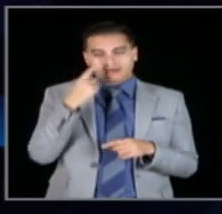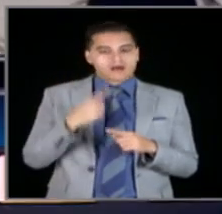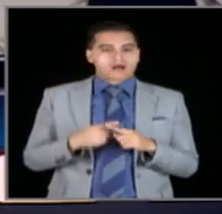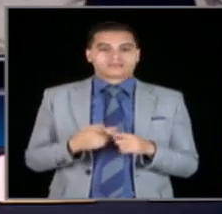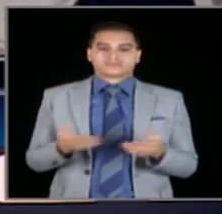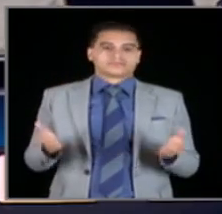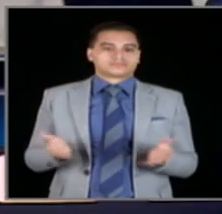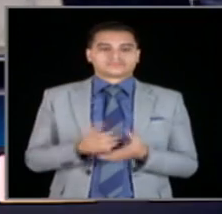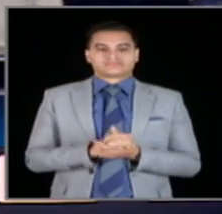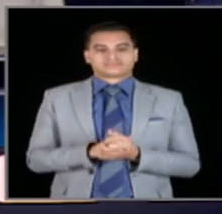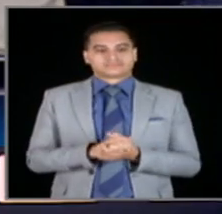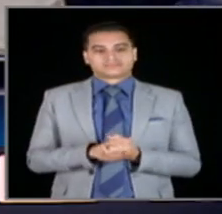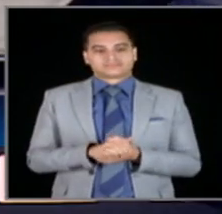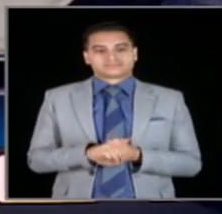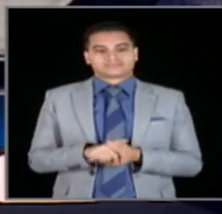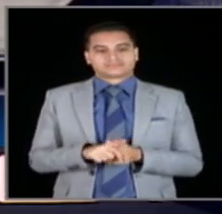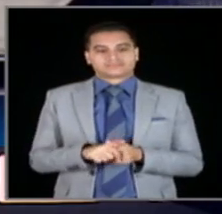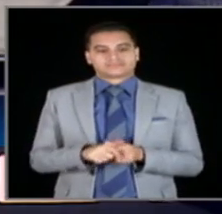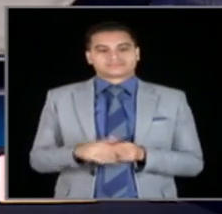غلط.